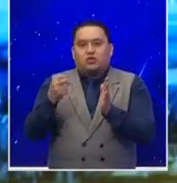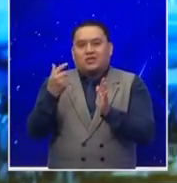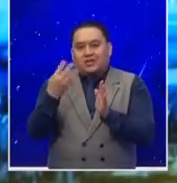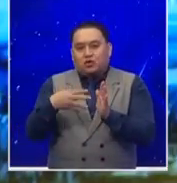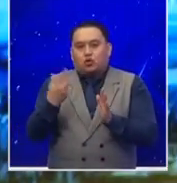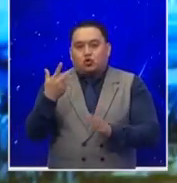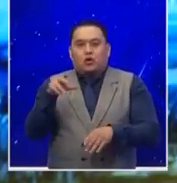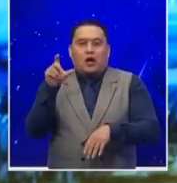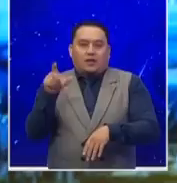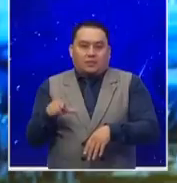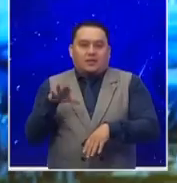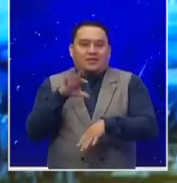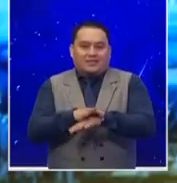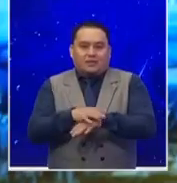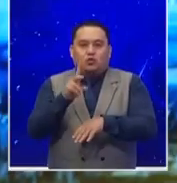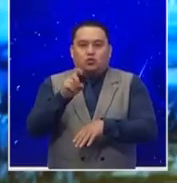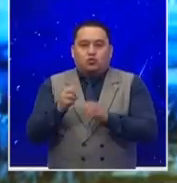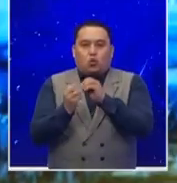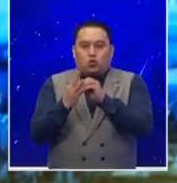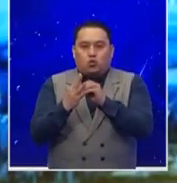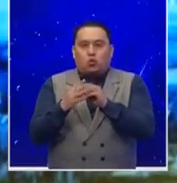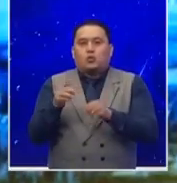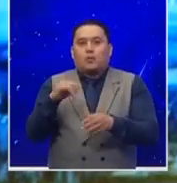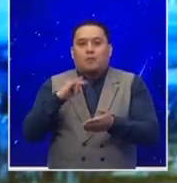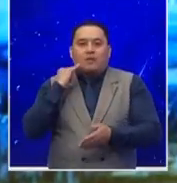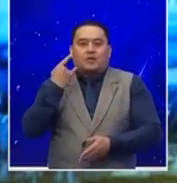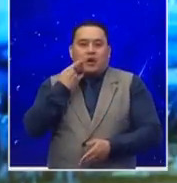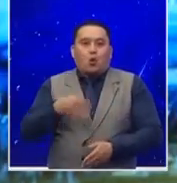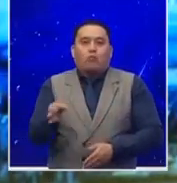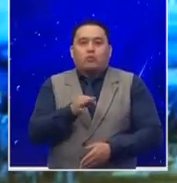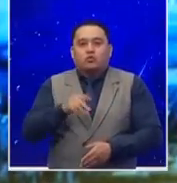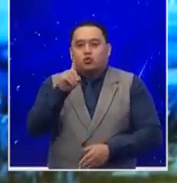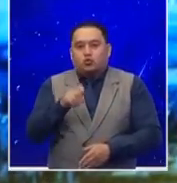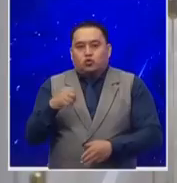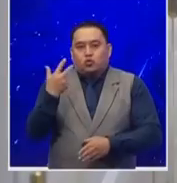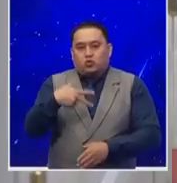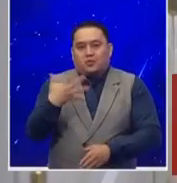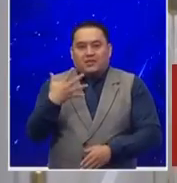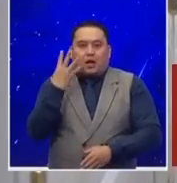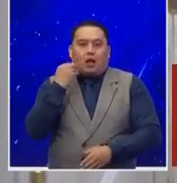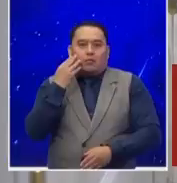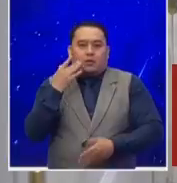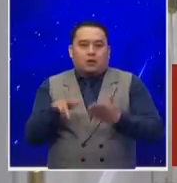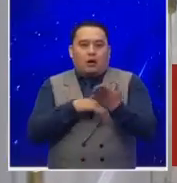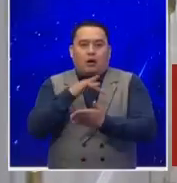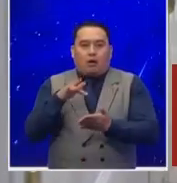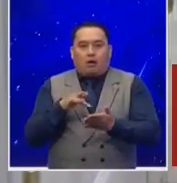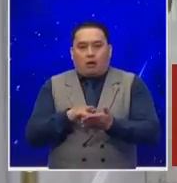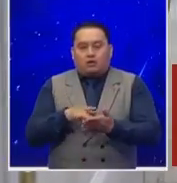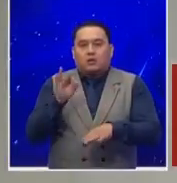анықталды. Оның 114-ті Павлодар облысында тіркелді, 135-і Алматы қаласынан. Ел бойынша